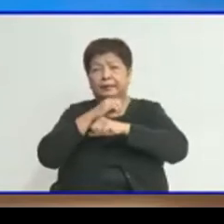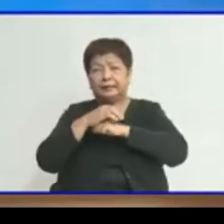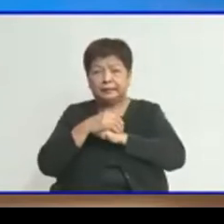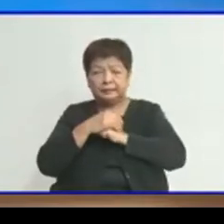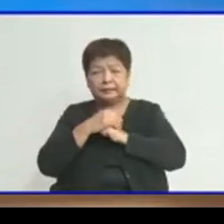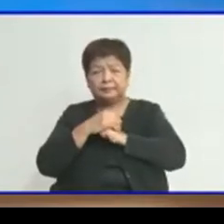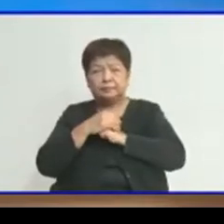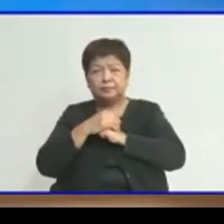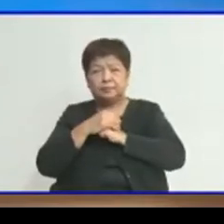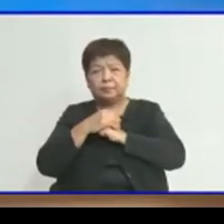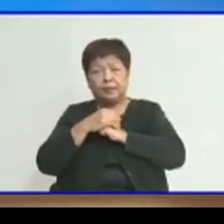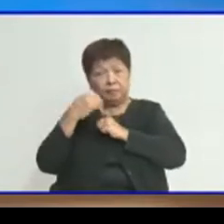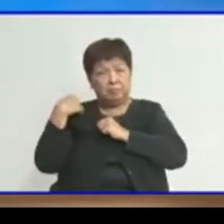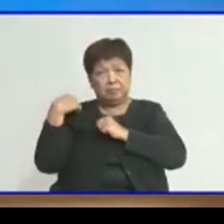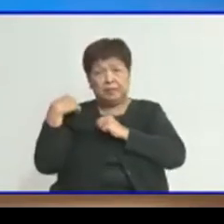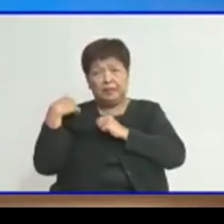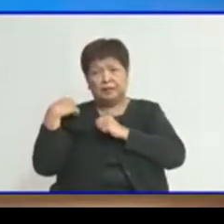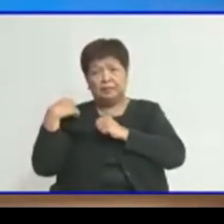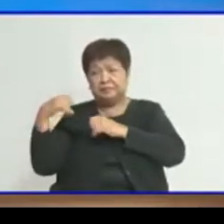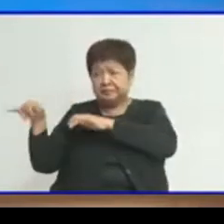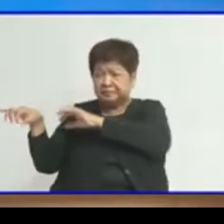COVID precautions and